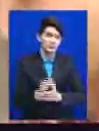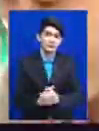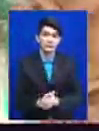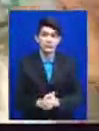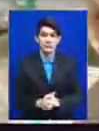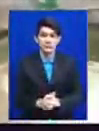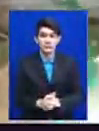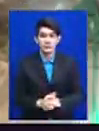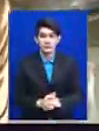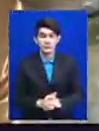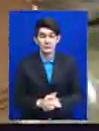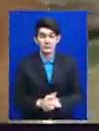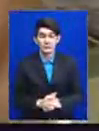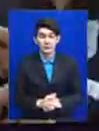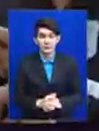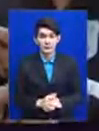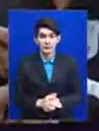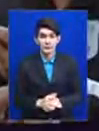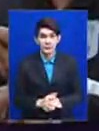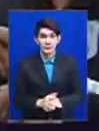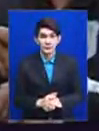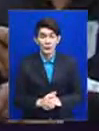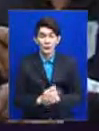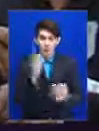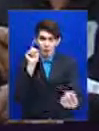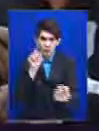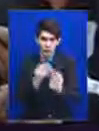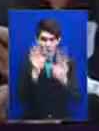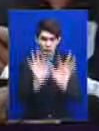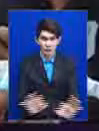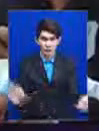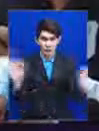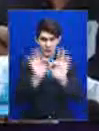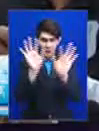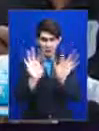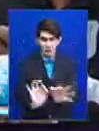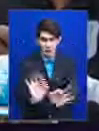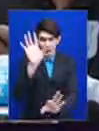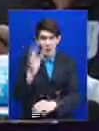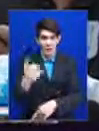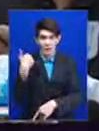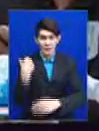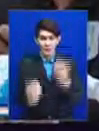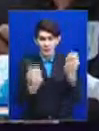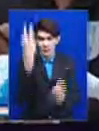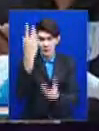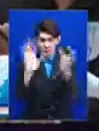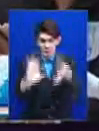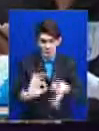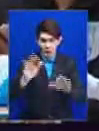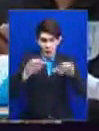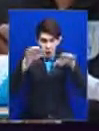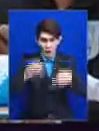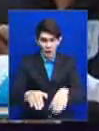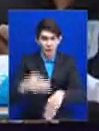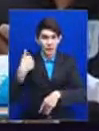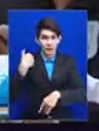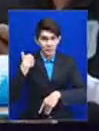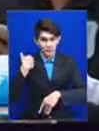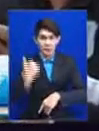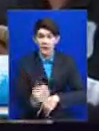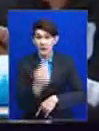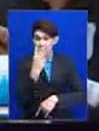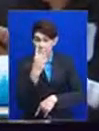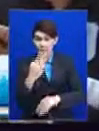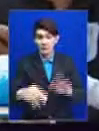นตรีค่ะ จุดฮอตสปอตจุดเผาไหม้ป่าต่างๆลดลงก็แสดงให้เห็น